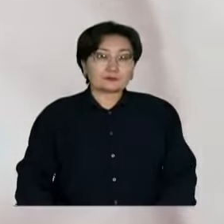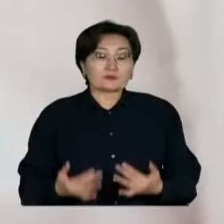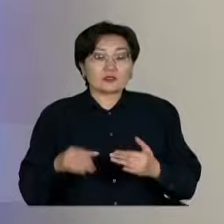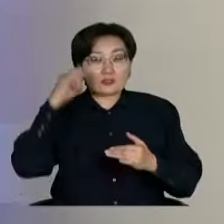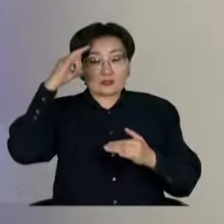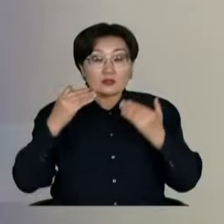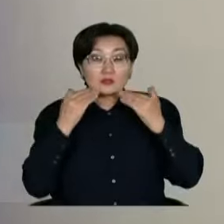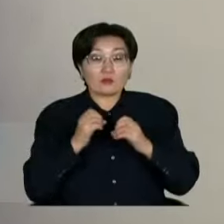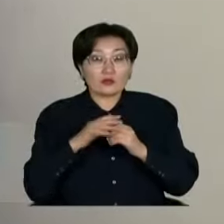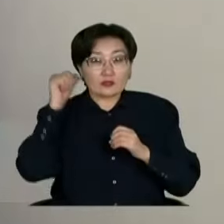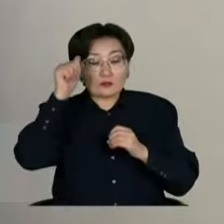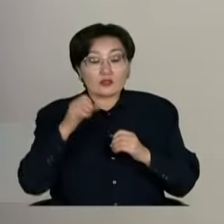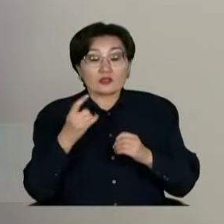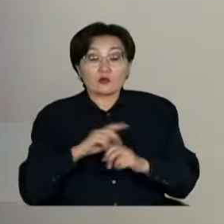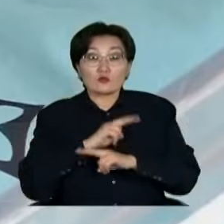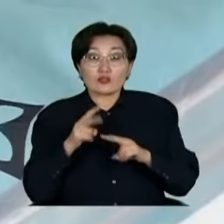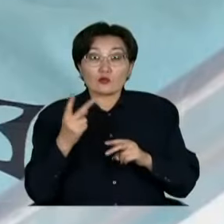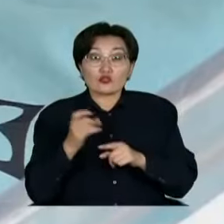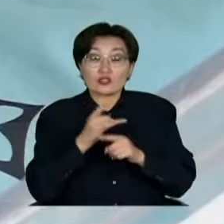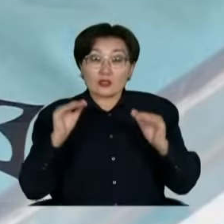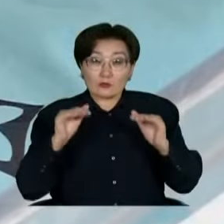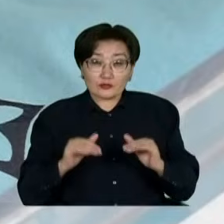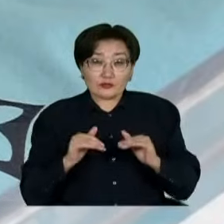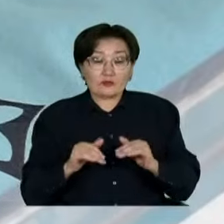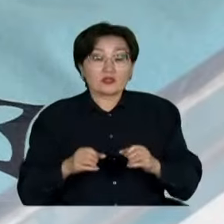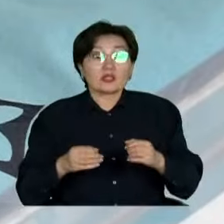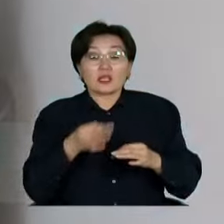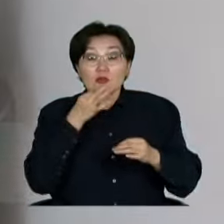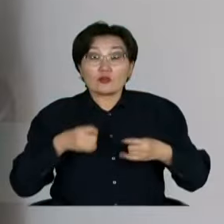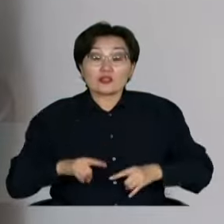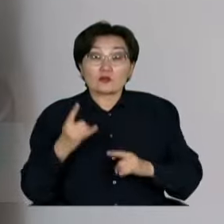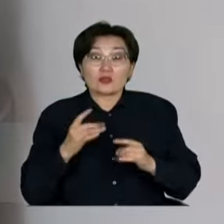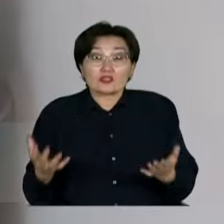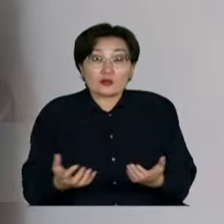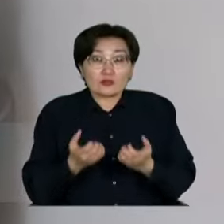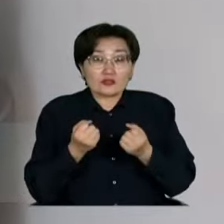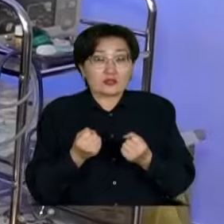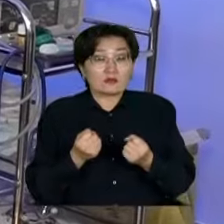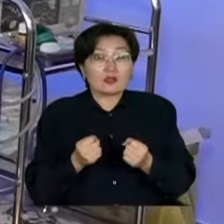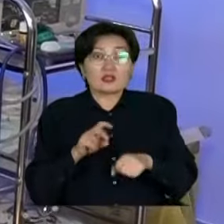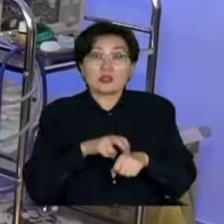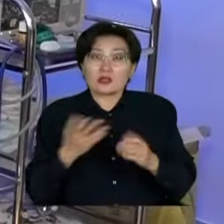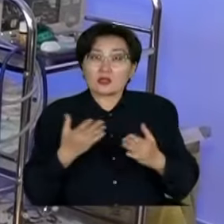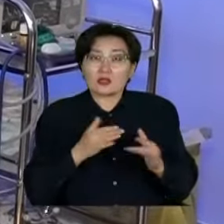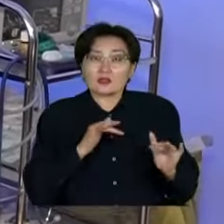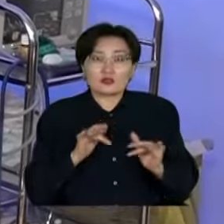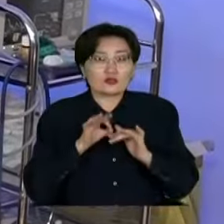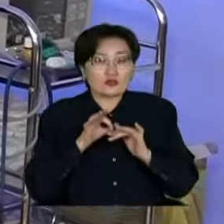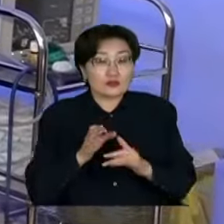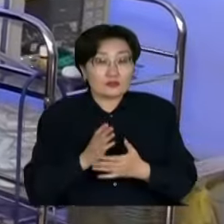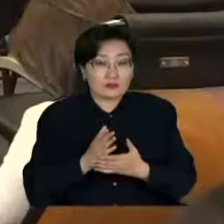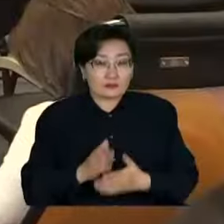Елде соңғы 15 жылда нәресте өлімі 3 есе азайған. Шала туған шақалақтарды аман алып қалу үшін дәрігерлер қандай амал жасап жатыр?